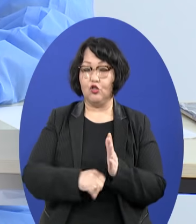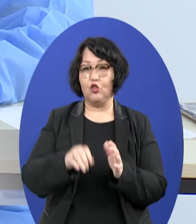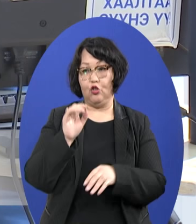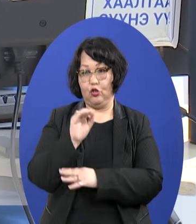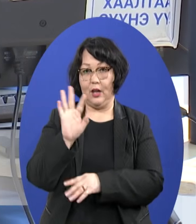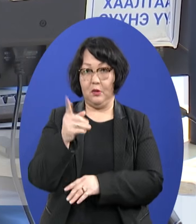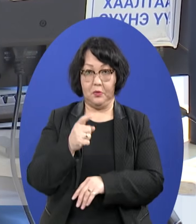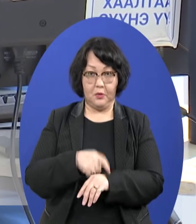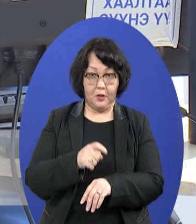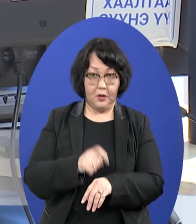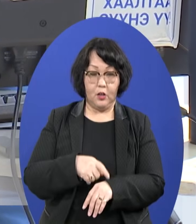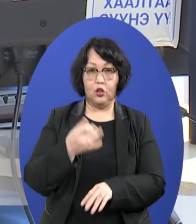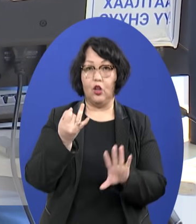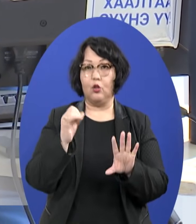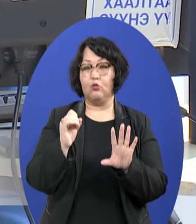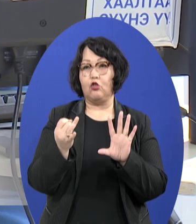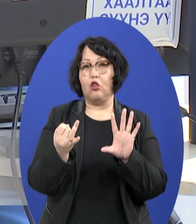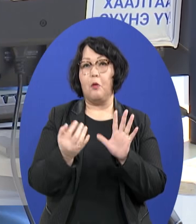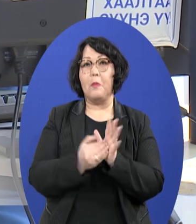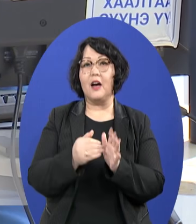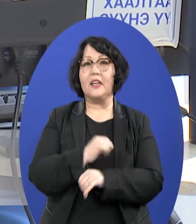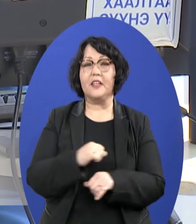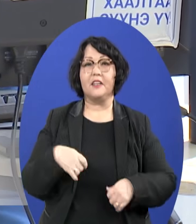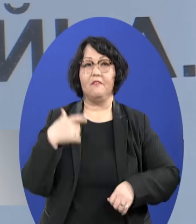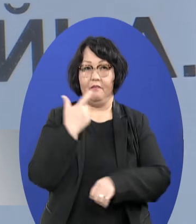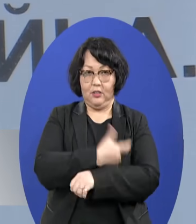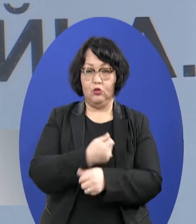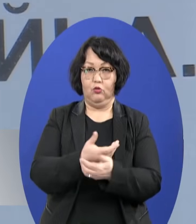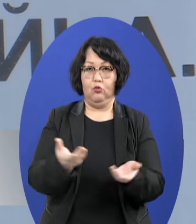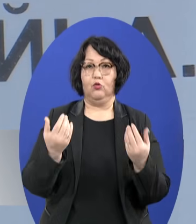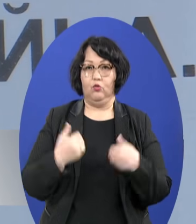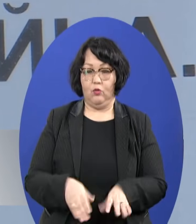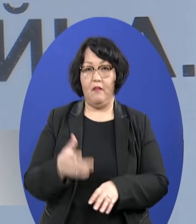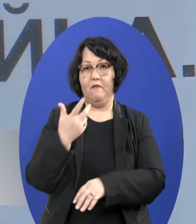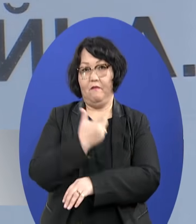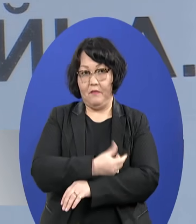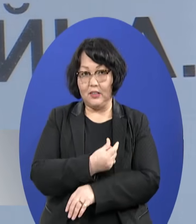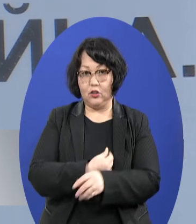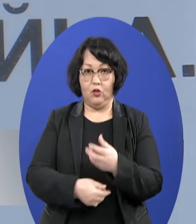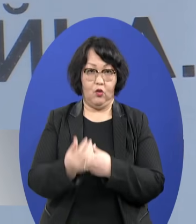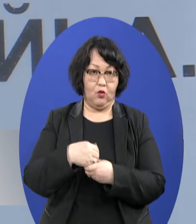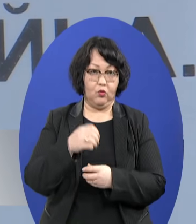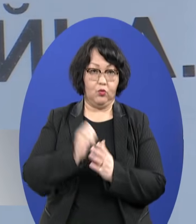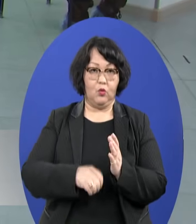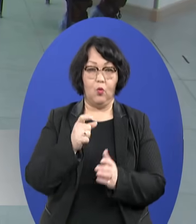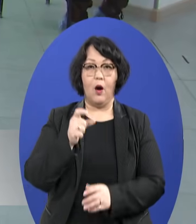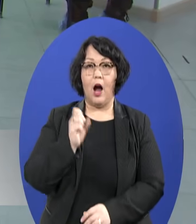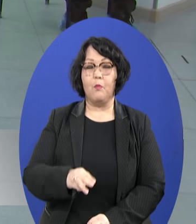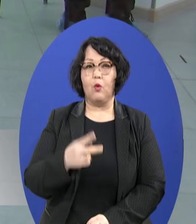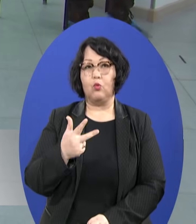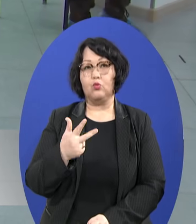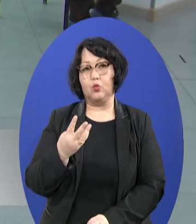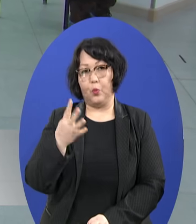байдлаар 707,000 иргэнийг вакцинжуултанд хамруулад байна. Энэ нь дархлаажуултанд хамрагдах ёстой хүн амын 34% эзлэж